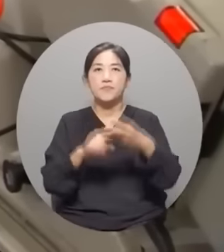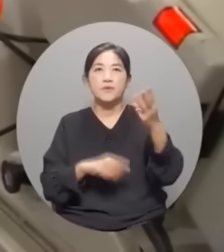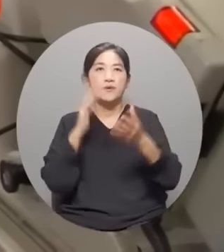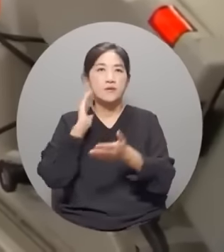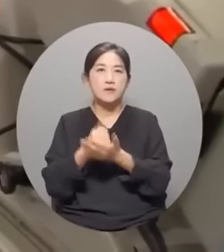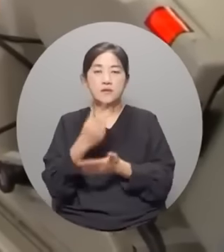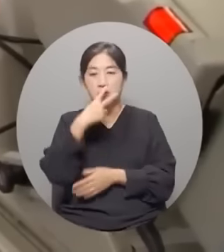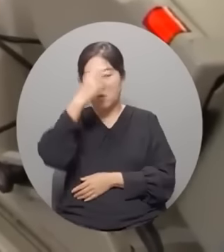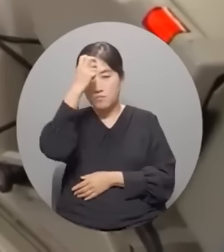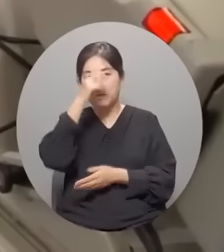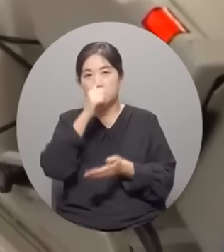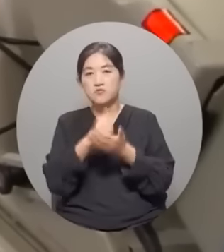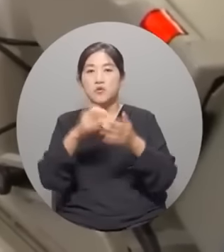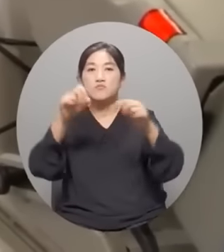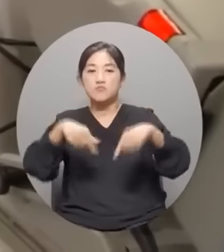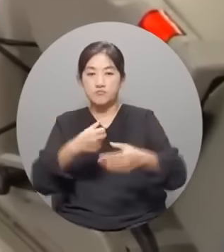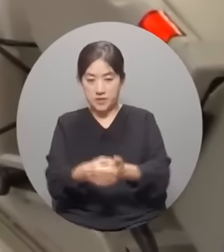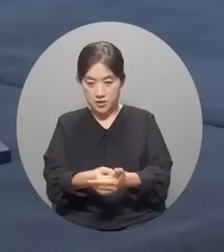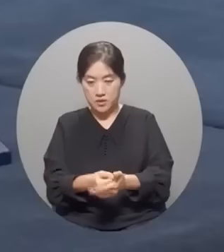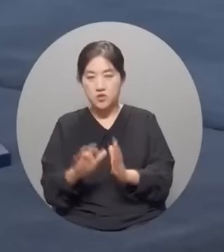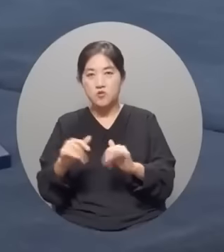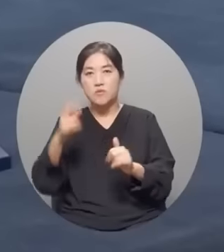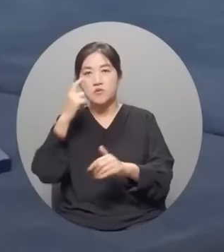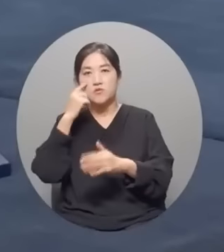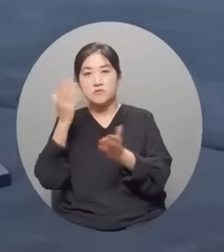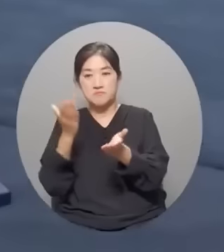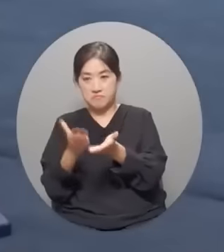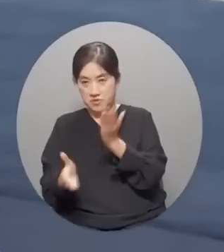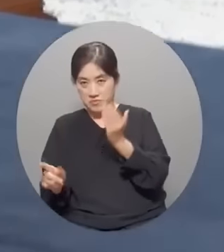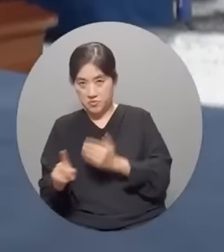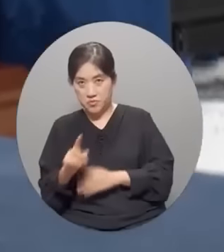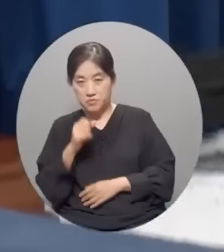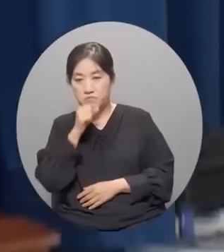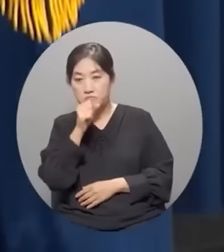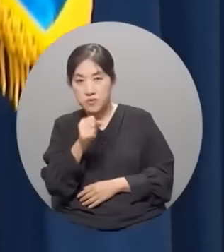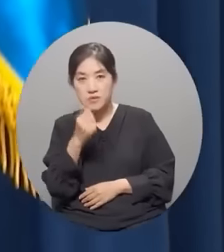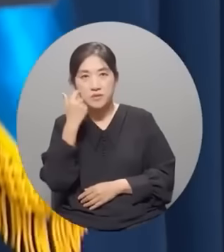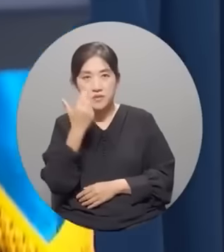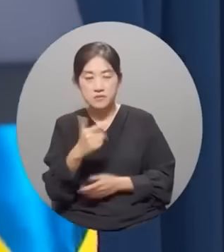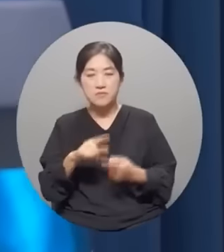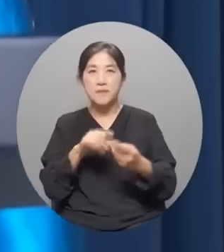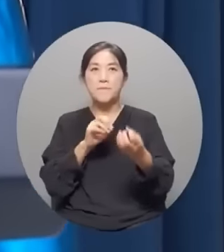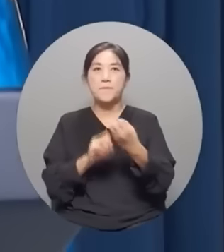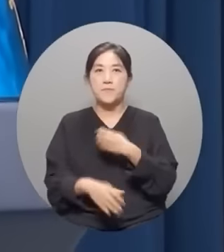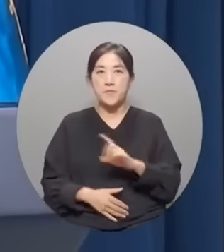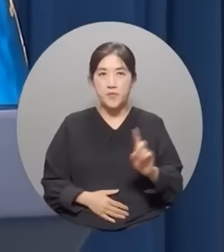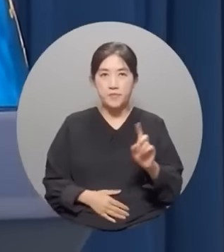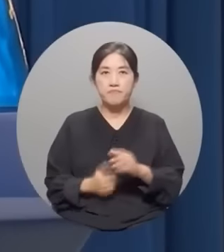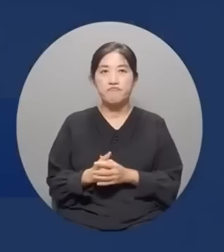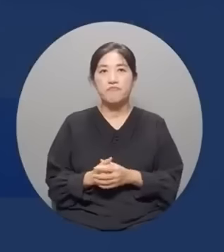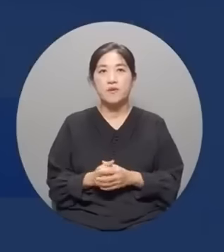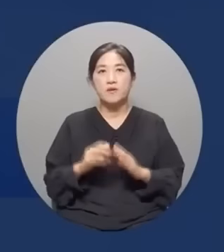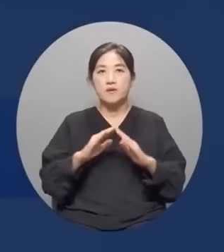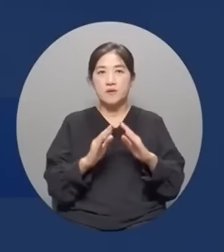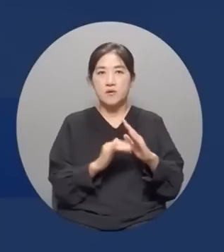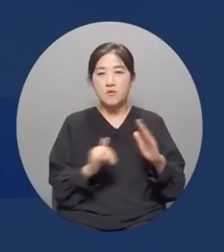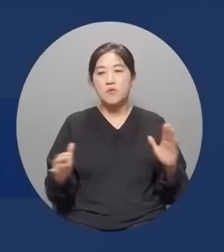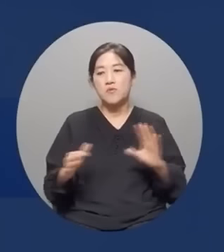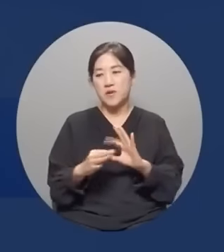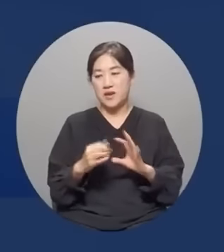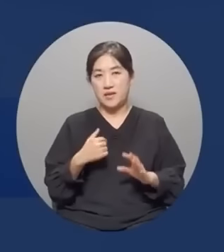사과드립니다 론 국민 높이에 맞지 않는다는 지적에는 이렇게 했습니다 가족과 관련된